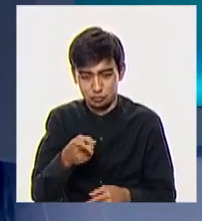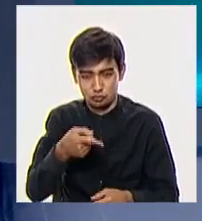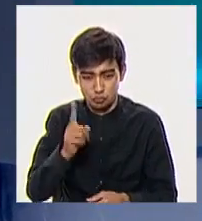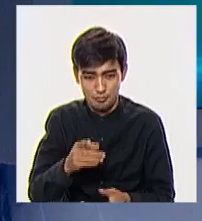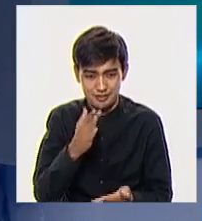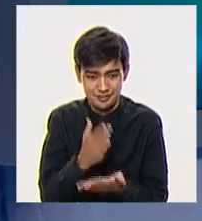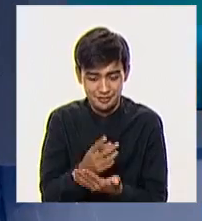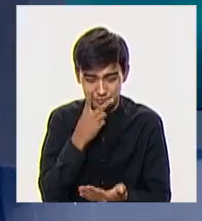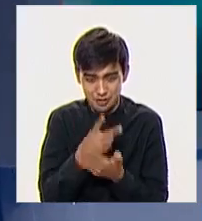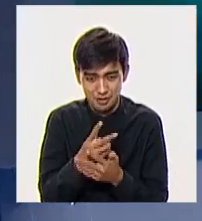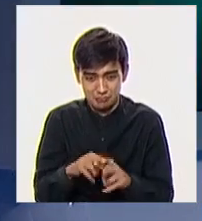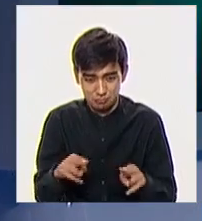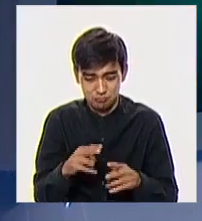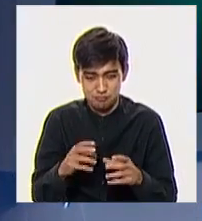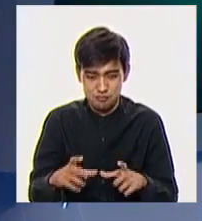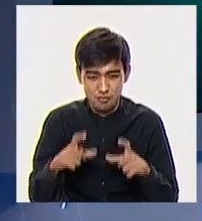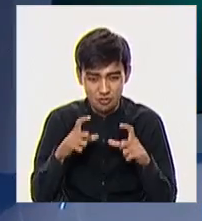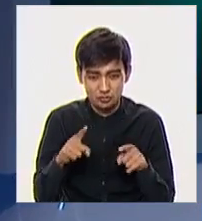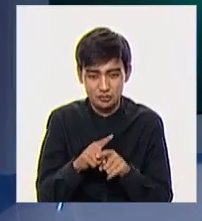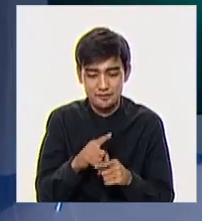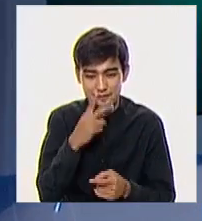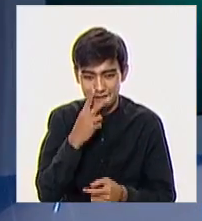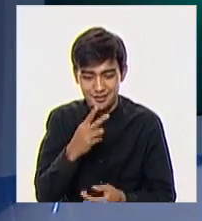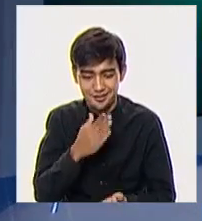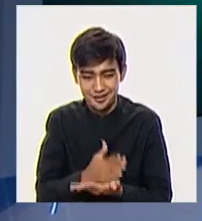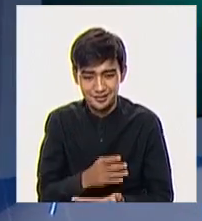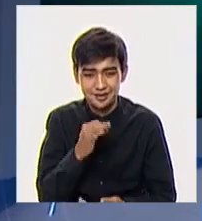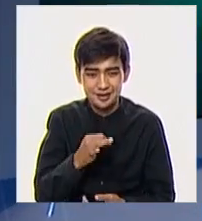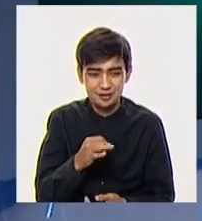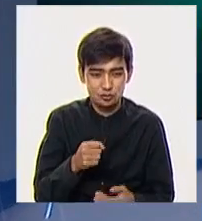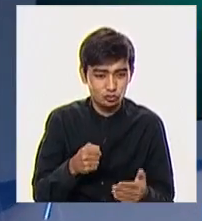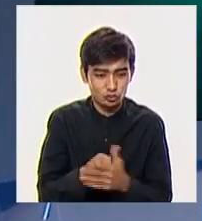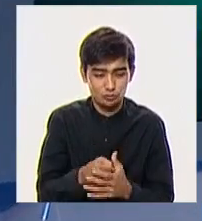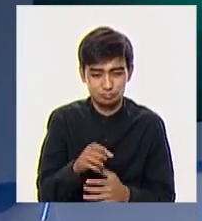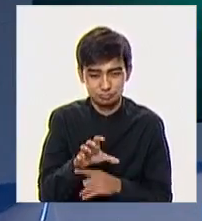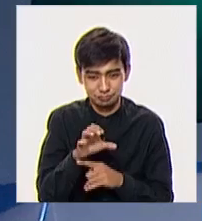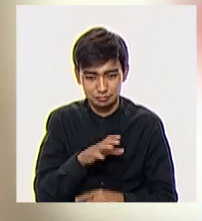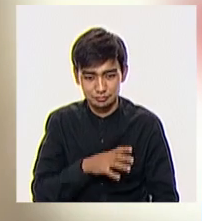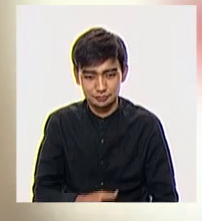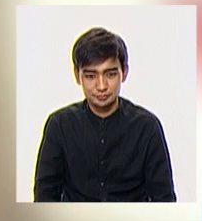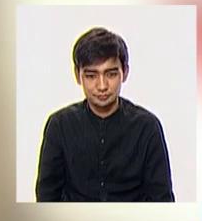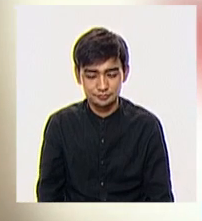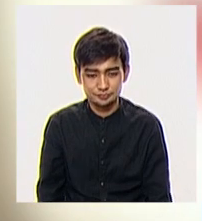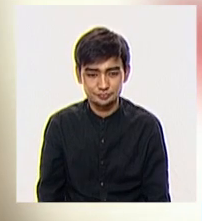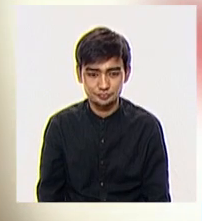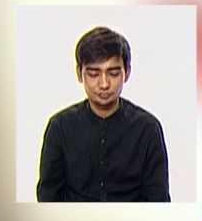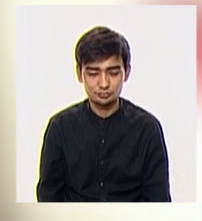номері тайға таңба басқандай көрініп тұр. Тіпті скриншотқа дейін бар.